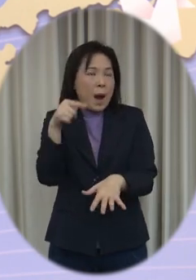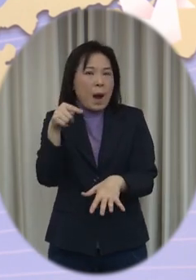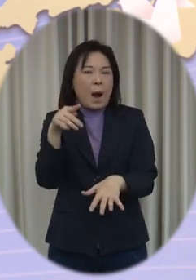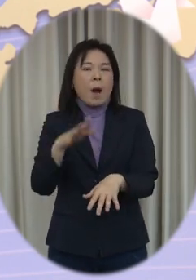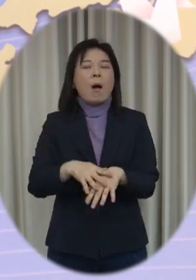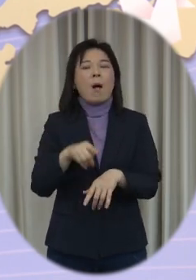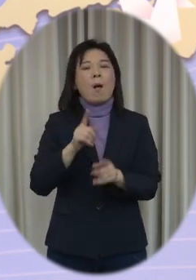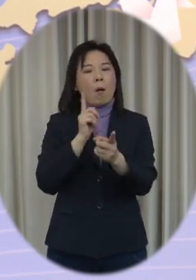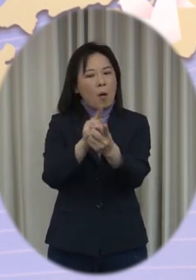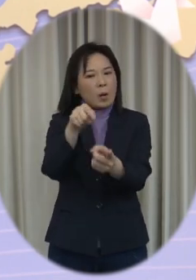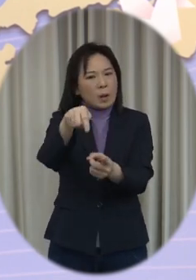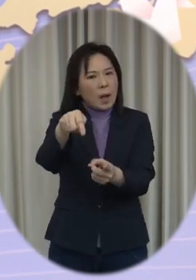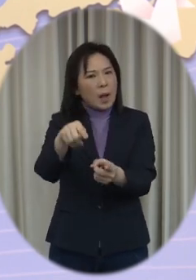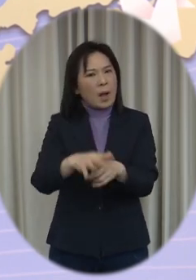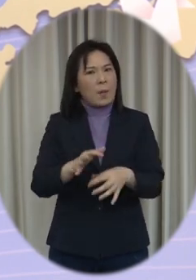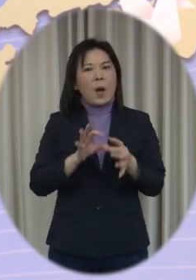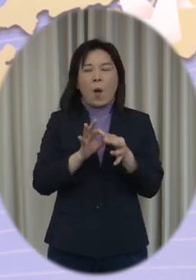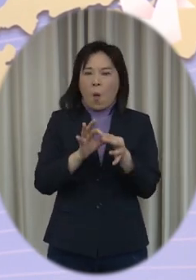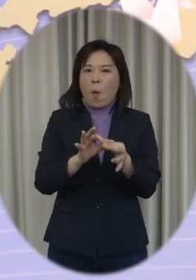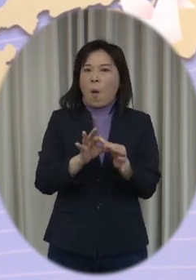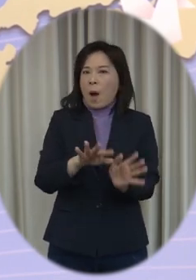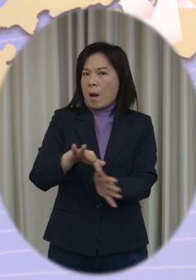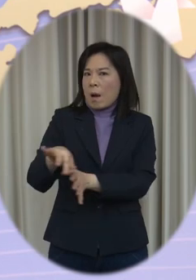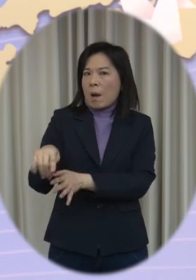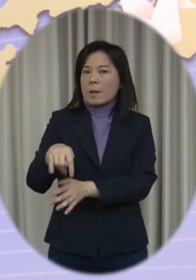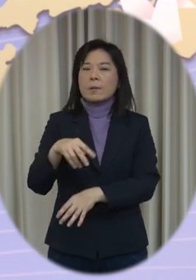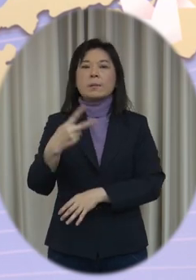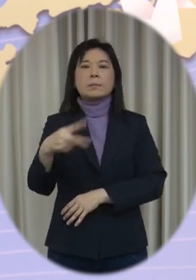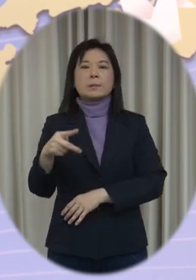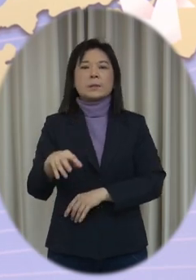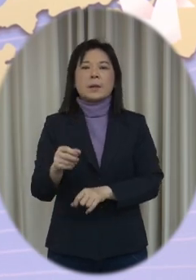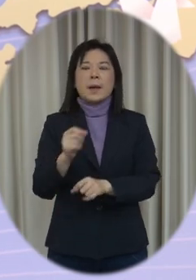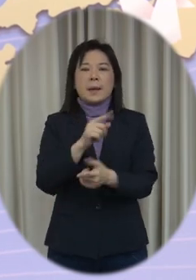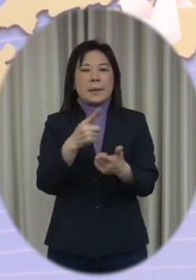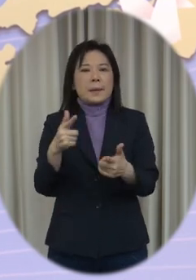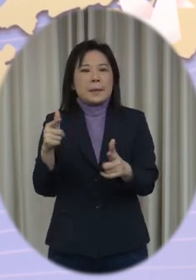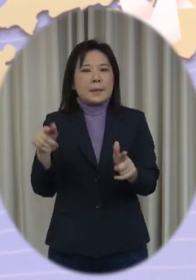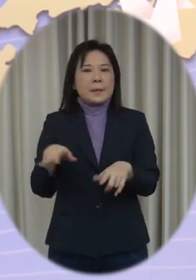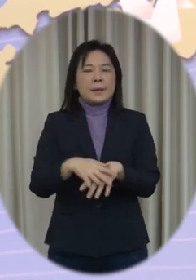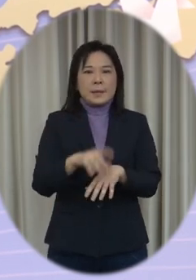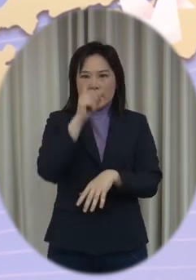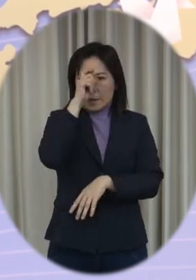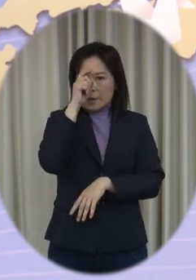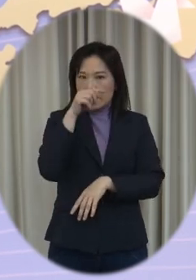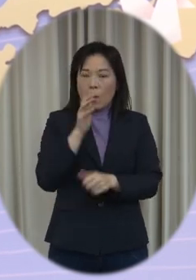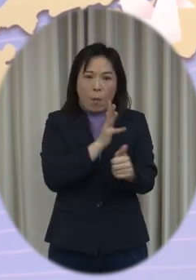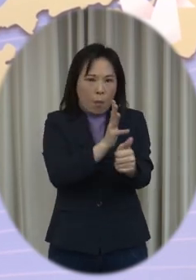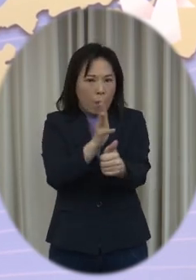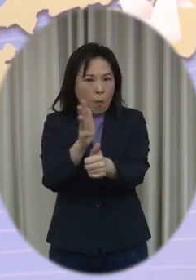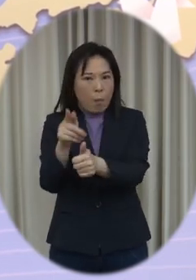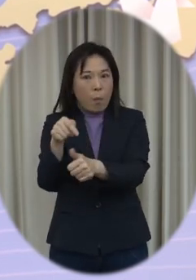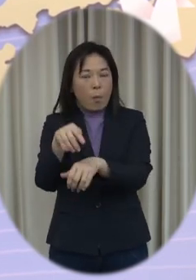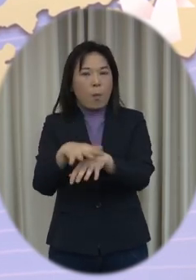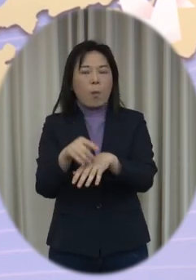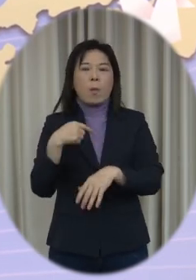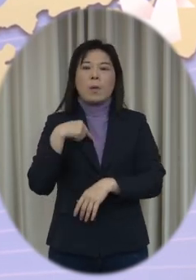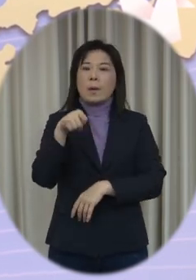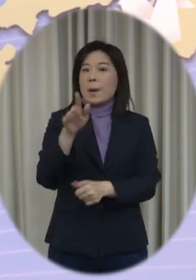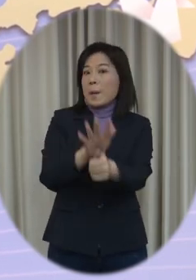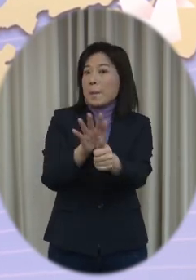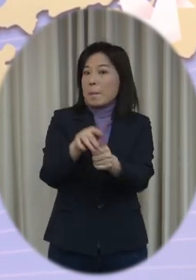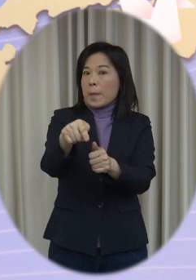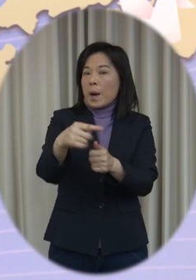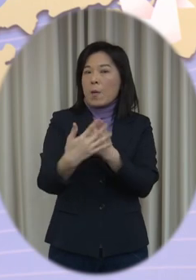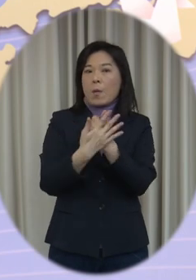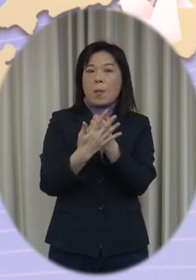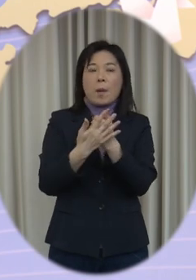灾区受灾的状况之外，我们也透过各种管道去了解到底当我们制造漆器这些厂